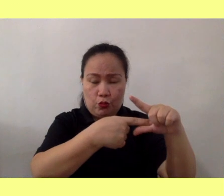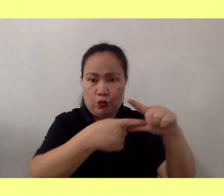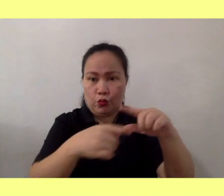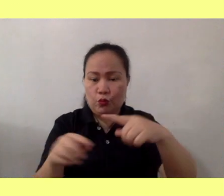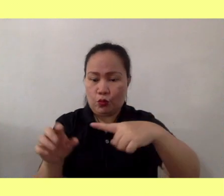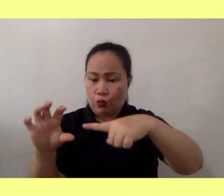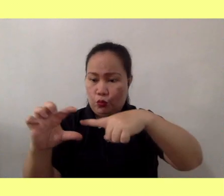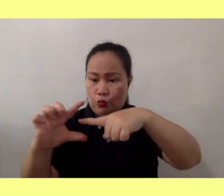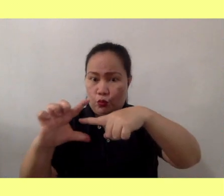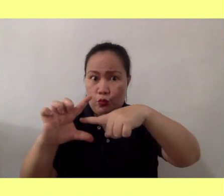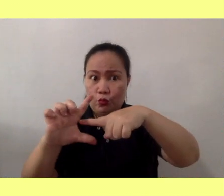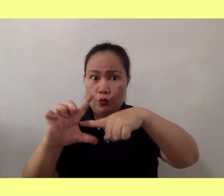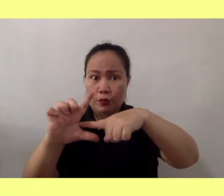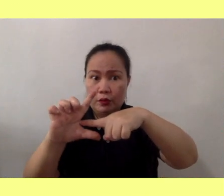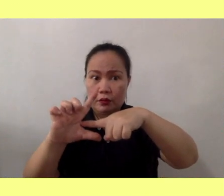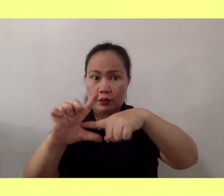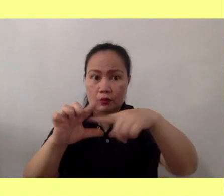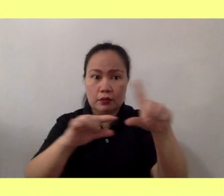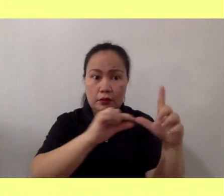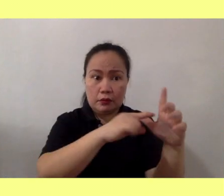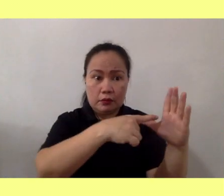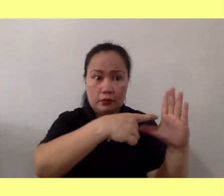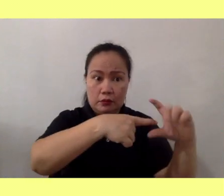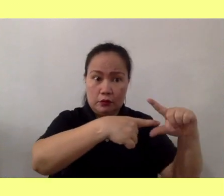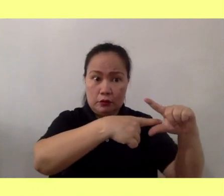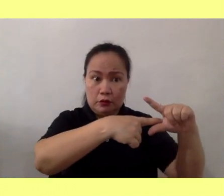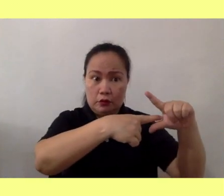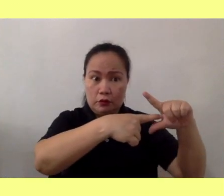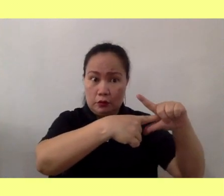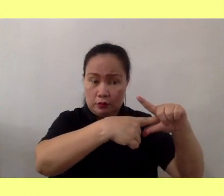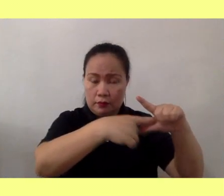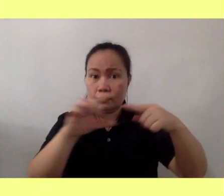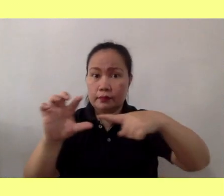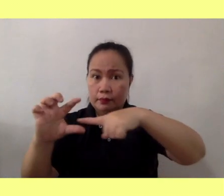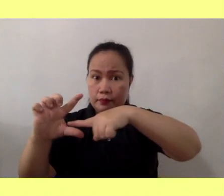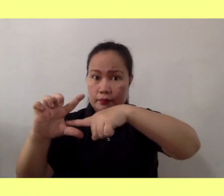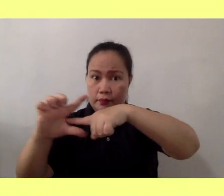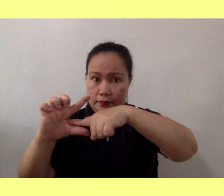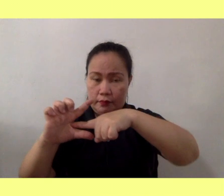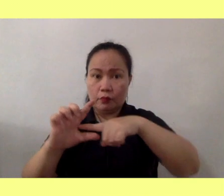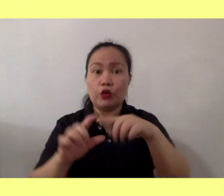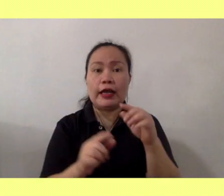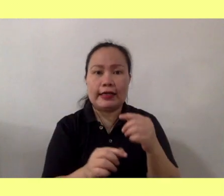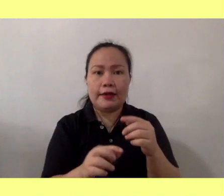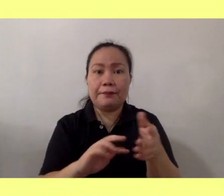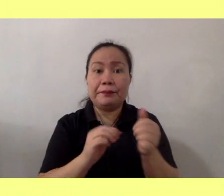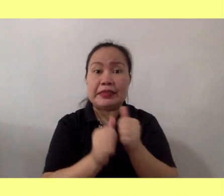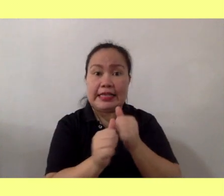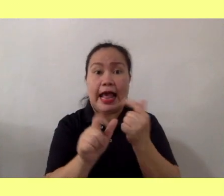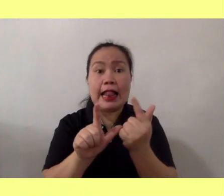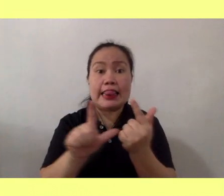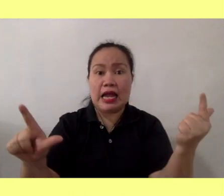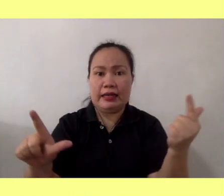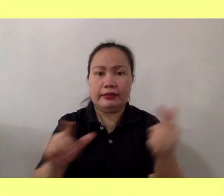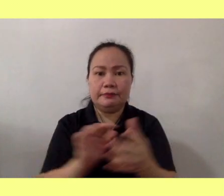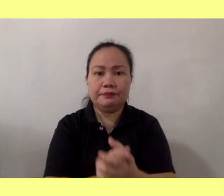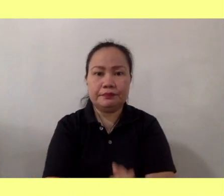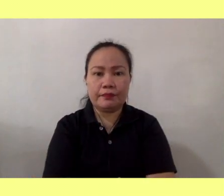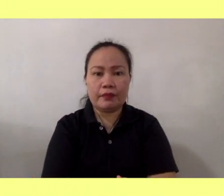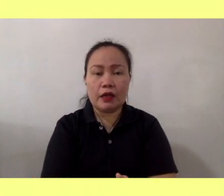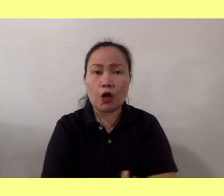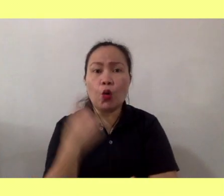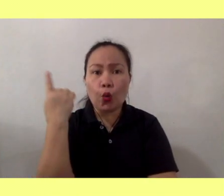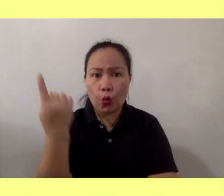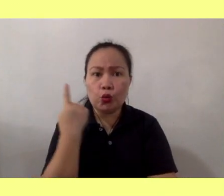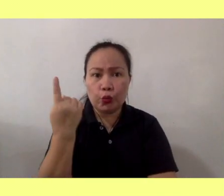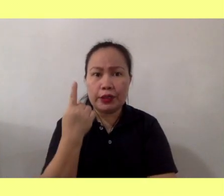ang ini-illustrate natin. Yun po ang symbol ng ating line. Okay? So, tatandaan na kapag nag-name po tayo